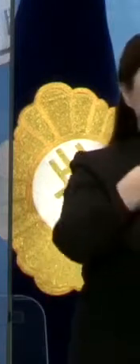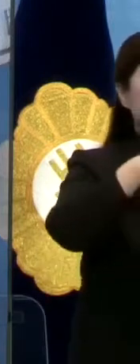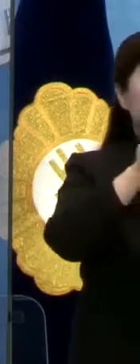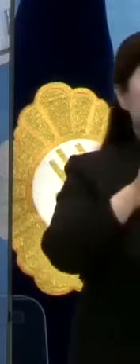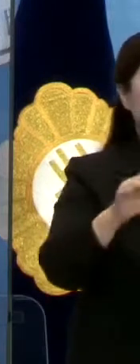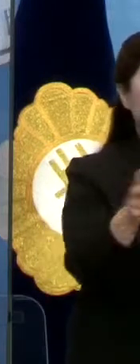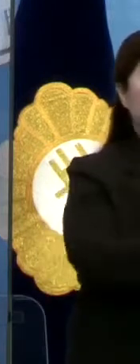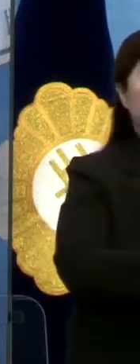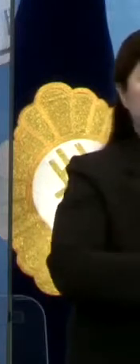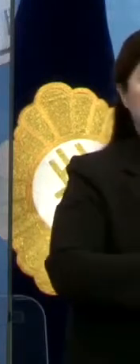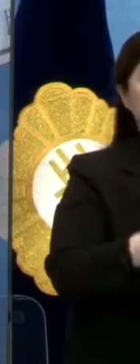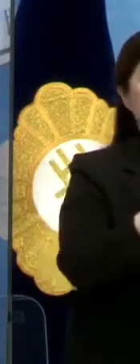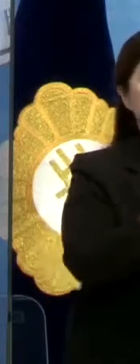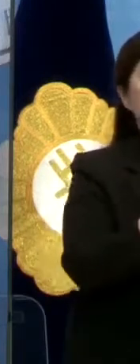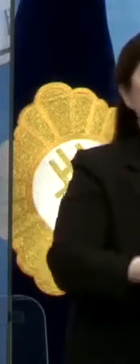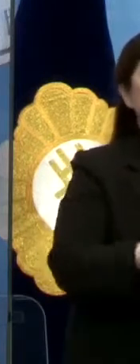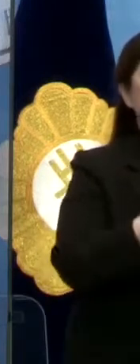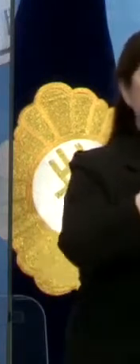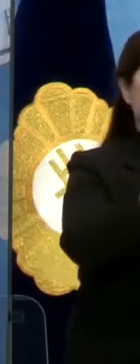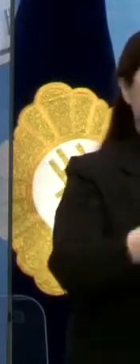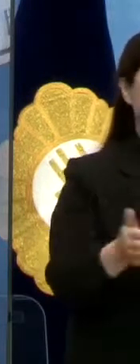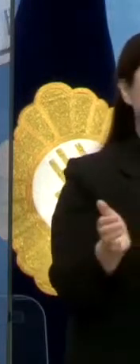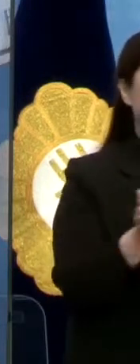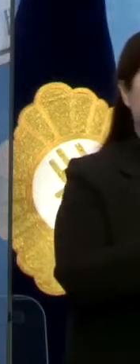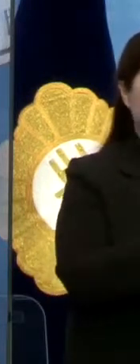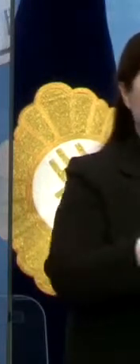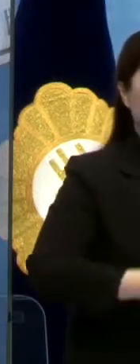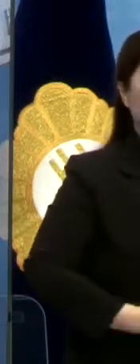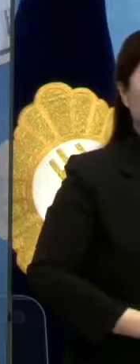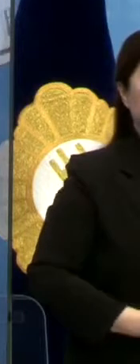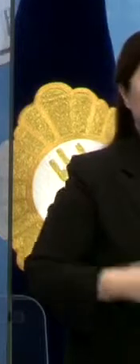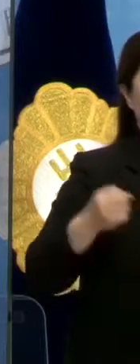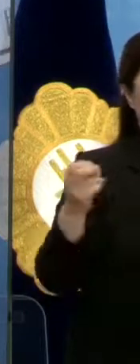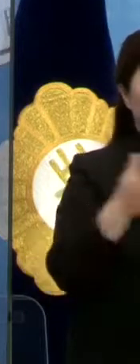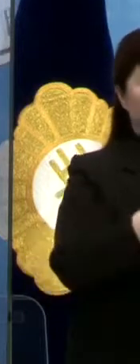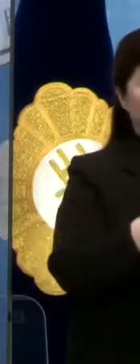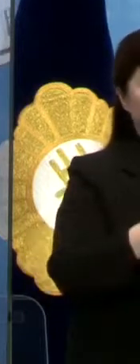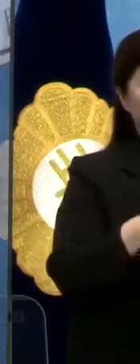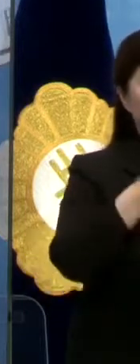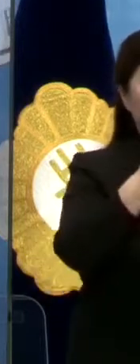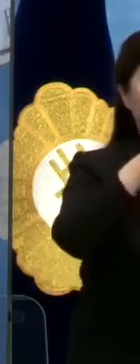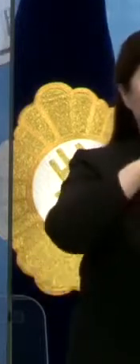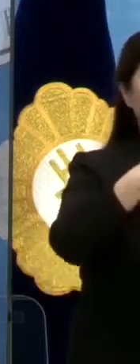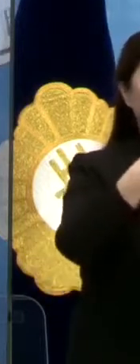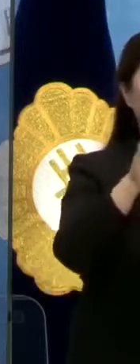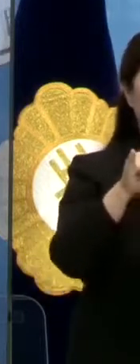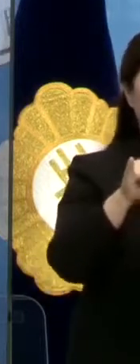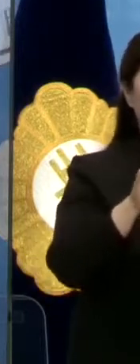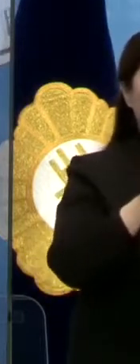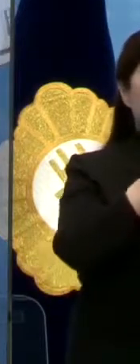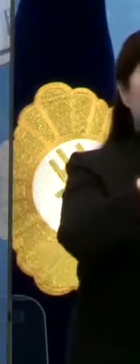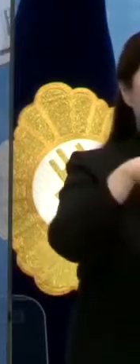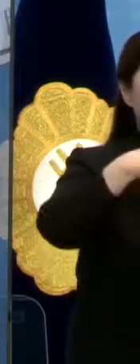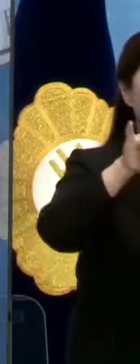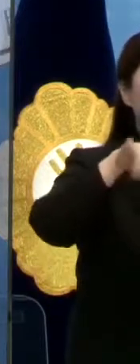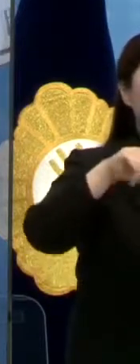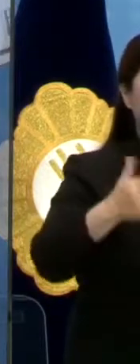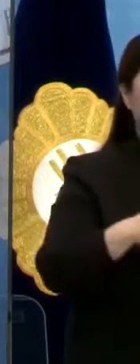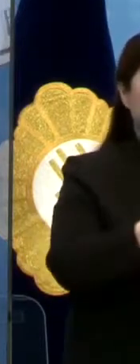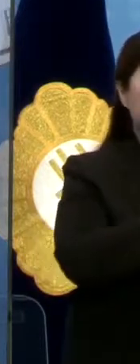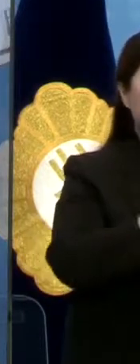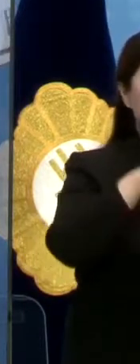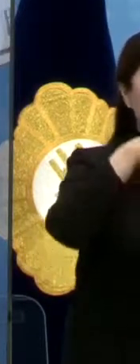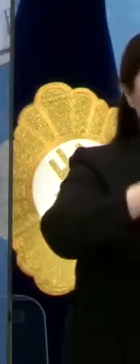국회의장이 직접 추천서를 써주셨습니다. 그리고 노웅래 의원, 박지원